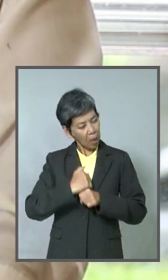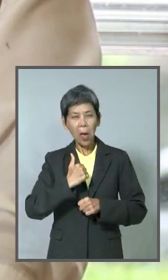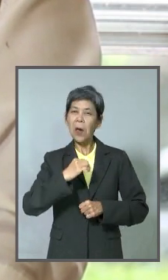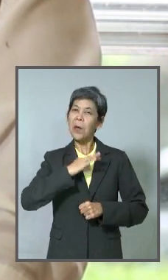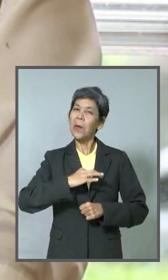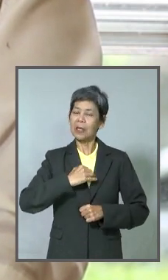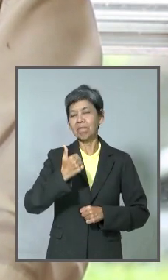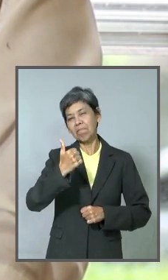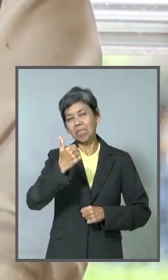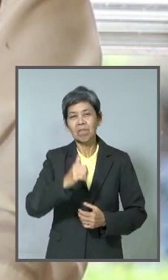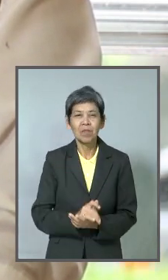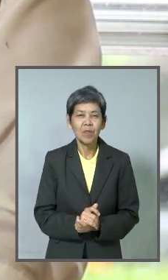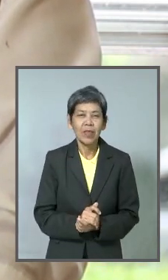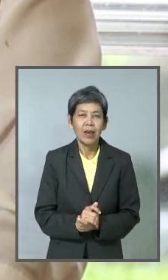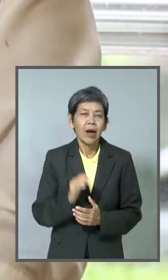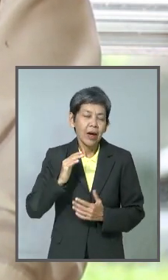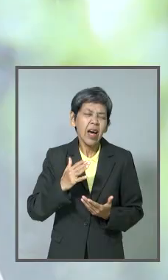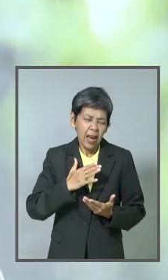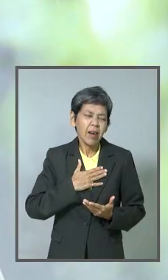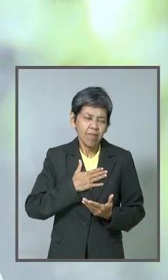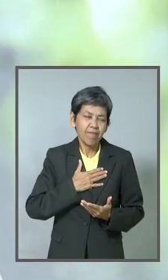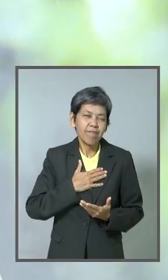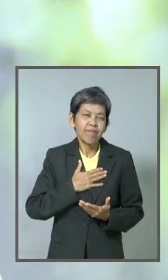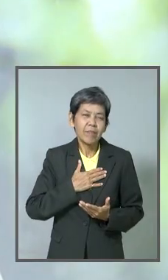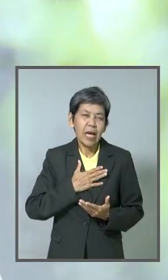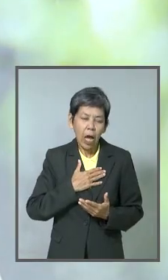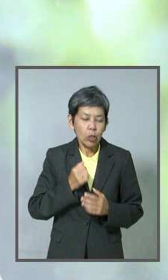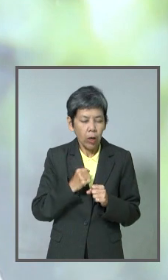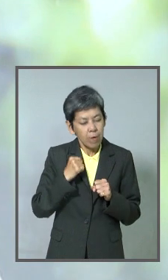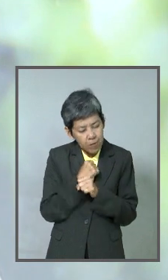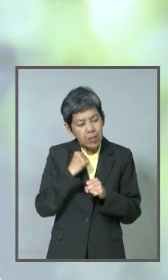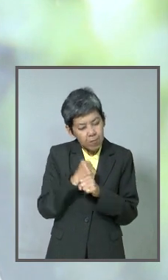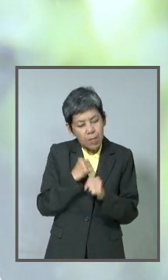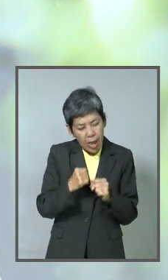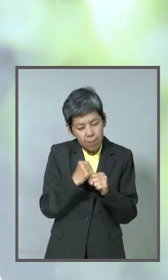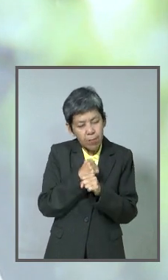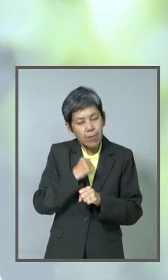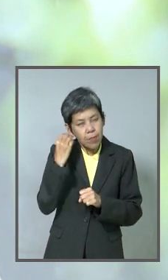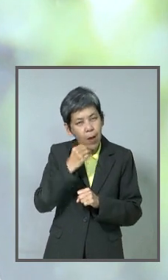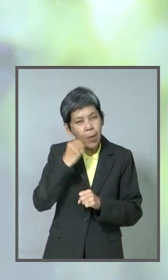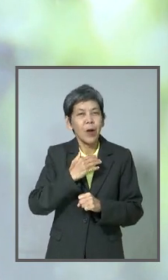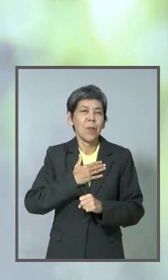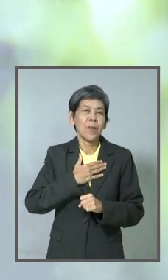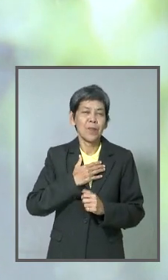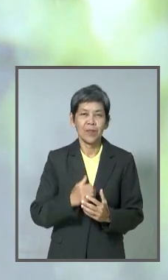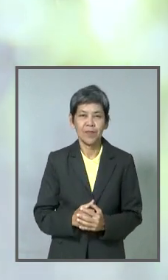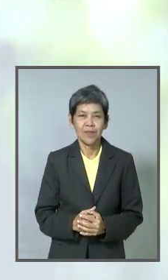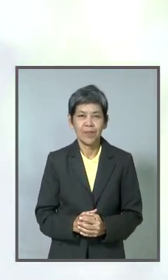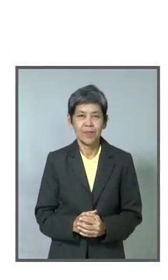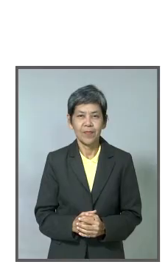กเก่งขึ้นพอสมควรแล้วแต่ว่าก็คงยังคงต้องเล่นต่อไปต้องฝึกต่อไป